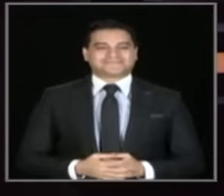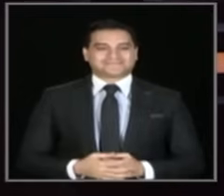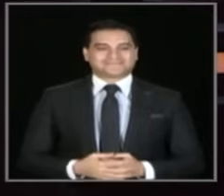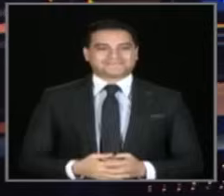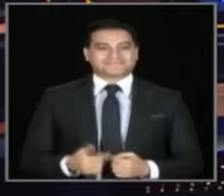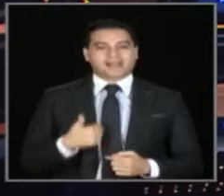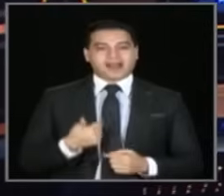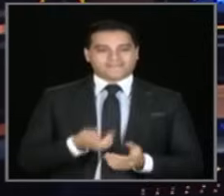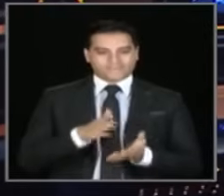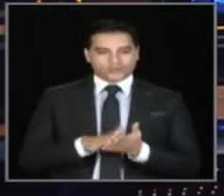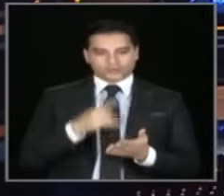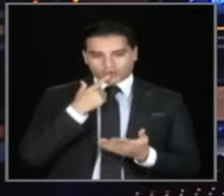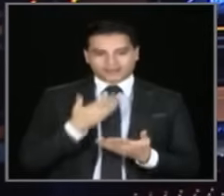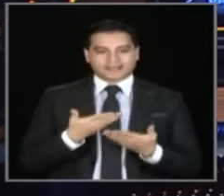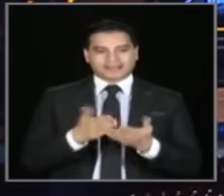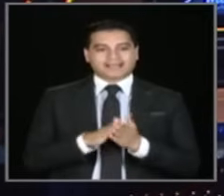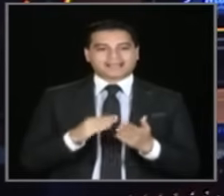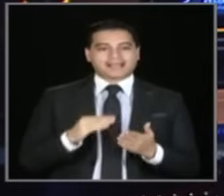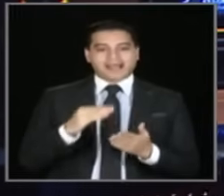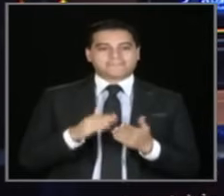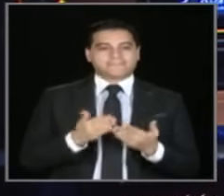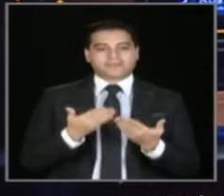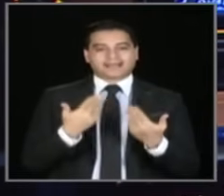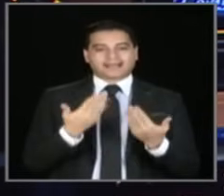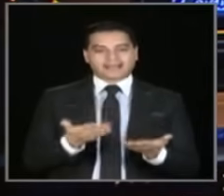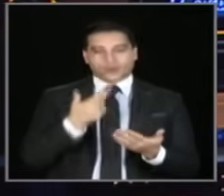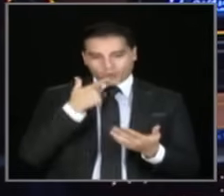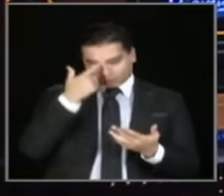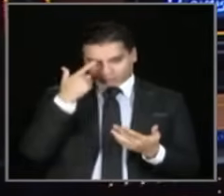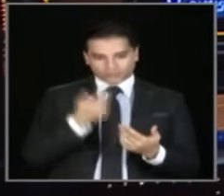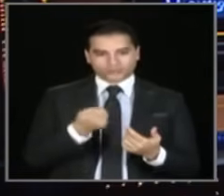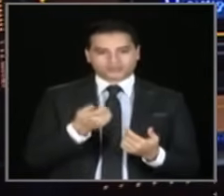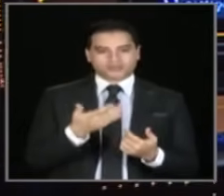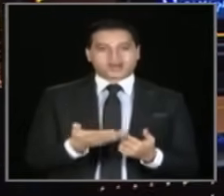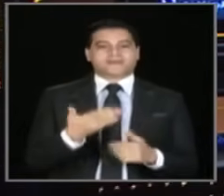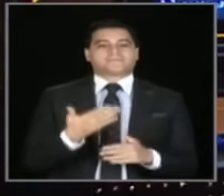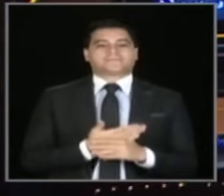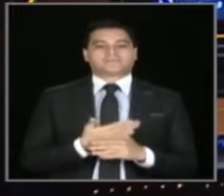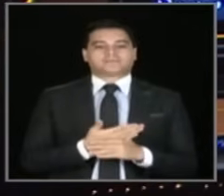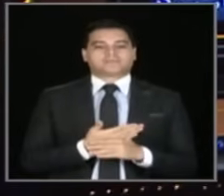طيبه. انا بقى هنتهز الفرصه دي واديك كتاب هديه واقول لك كل سنه وانت طيبه.